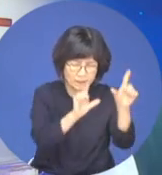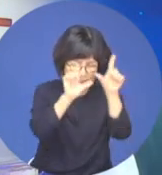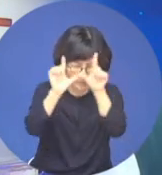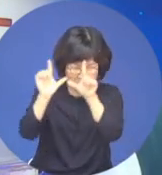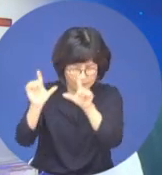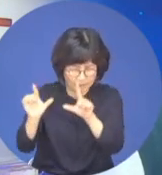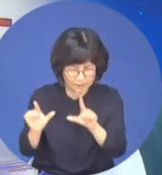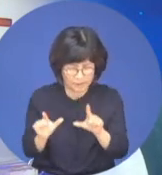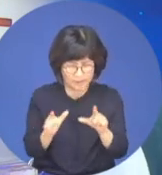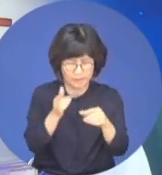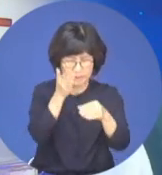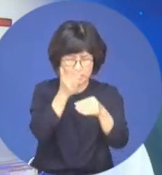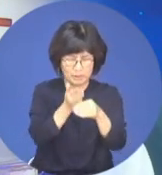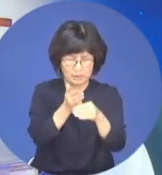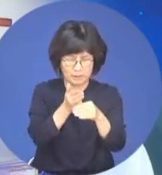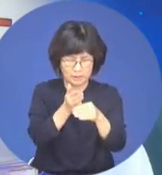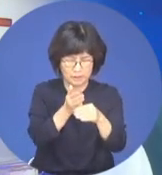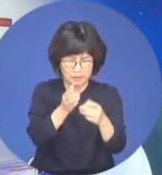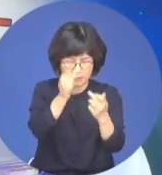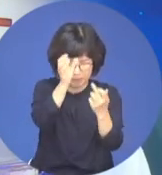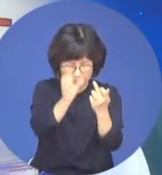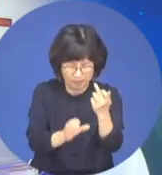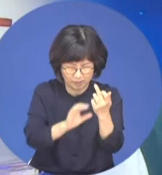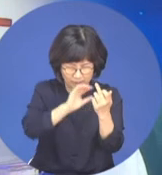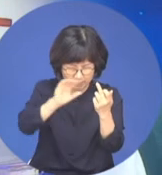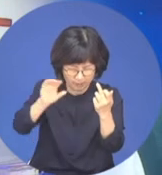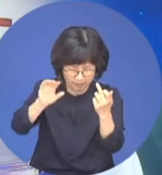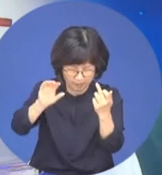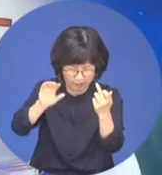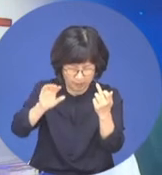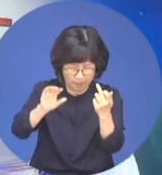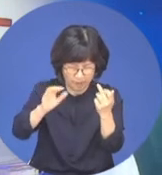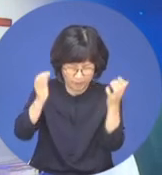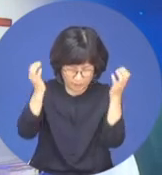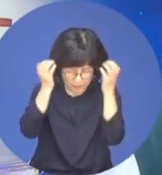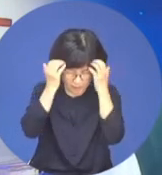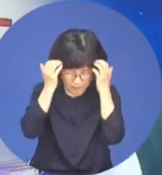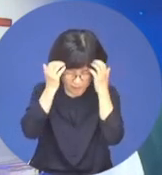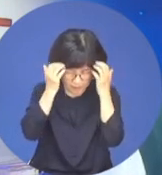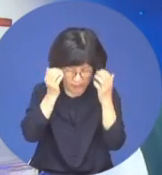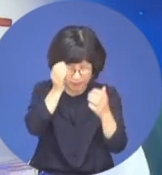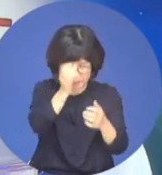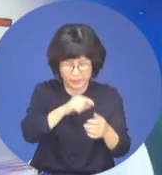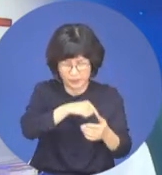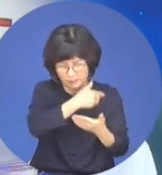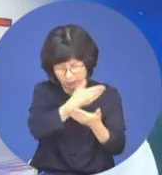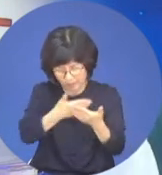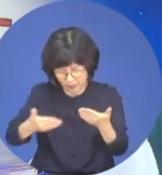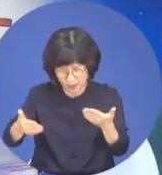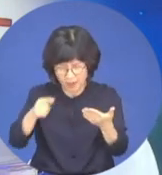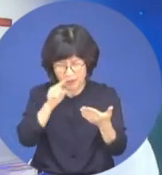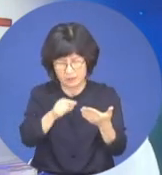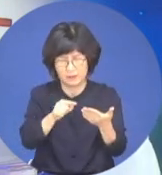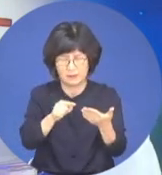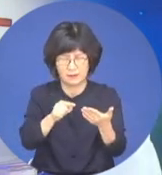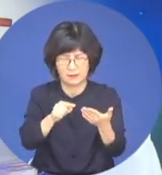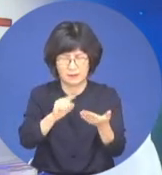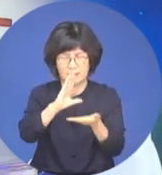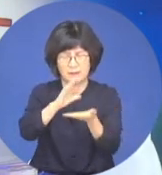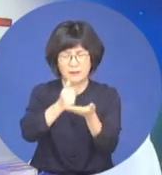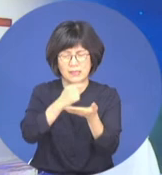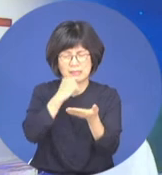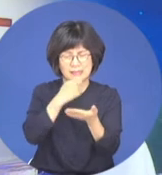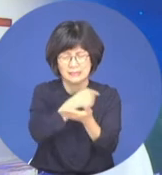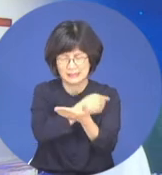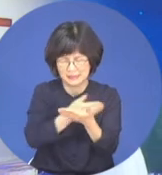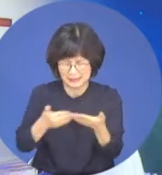갈보리 언덕의 고난과 십자가에 피 흘리시고 죽기까지 사랑하시는 그리스도의 희생과